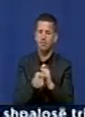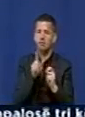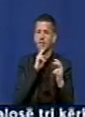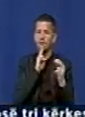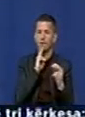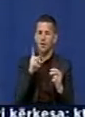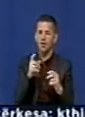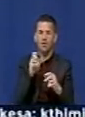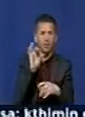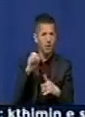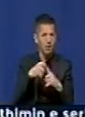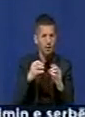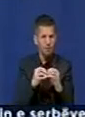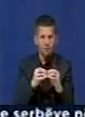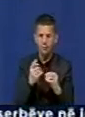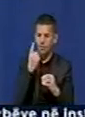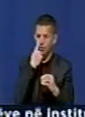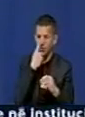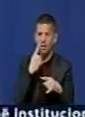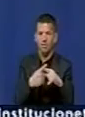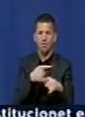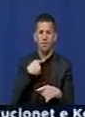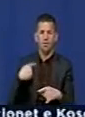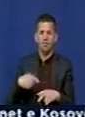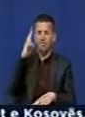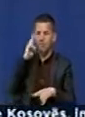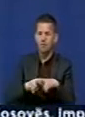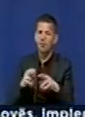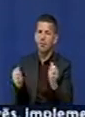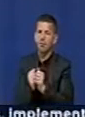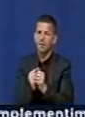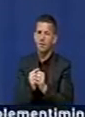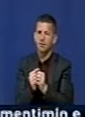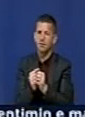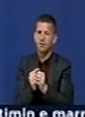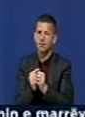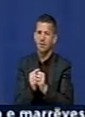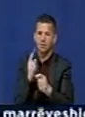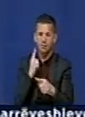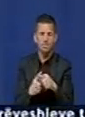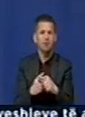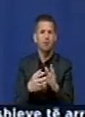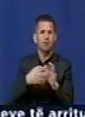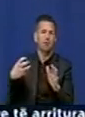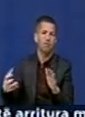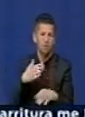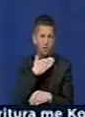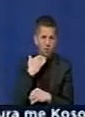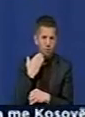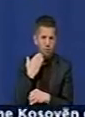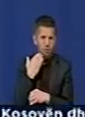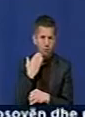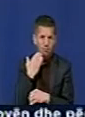të Sigurimit, në cilën Rusia dhe Kina do të vendosin së bashku malatet e vet dhe do ta sërgjasin këtë proces